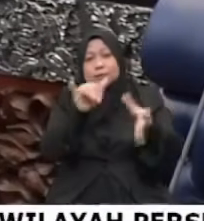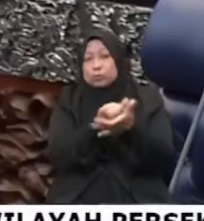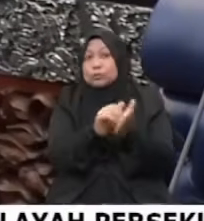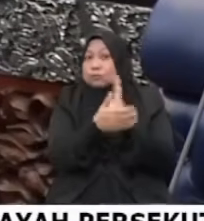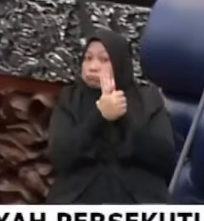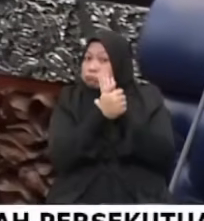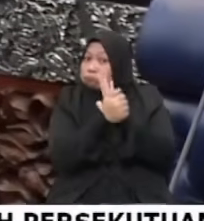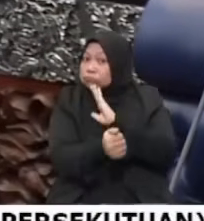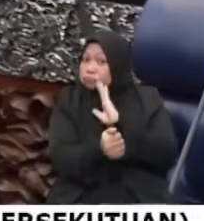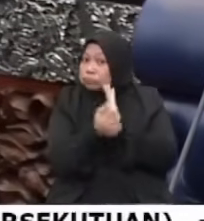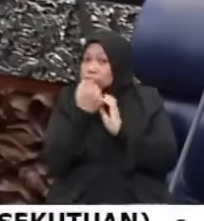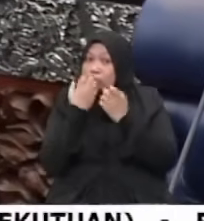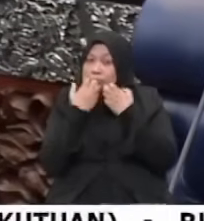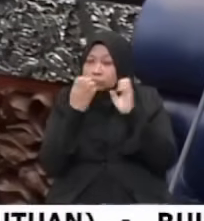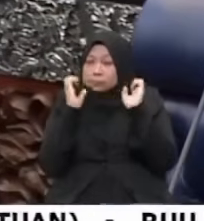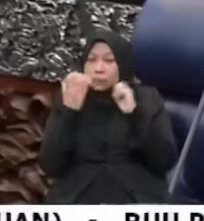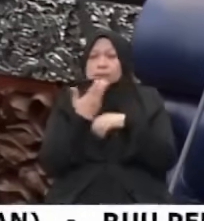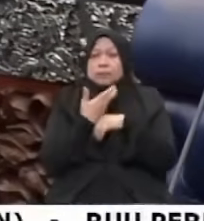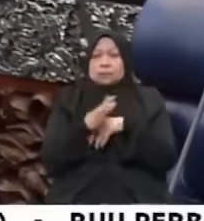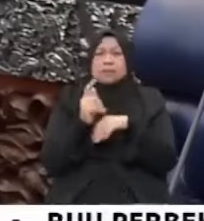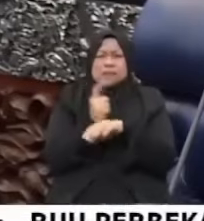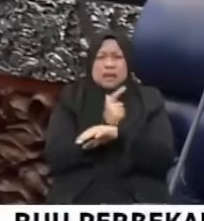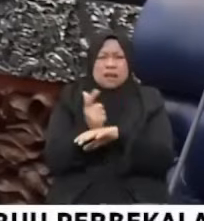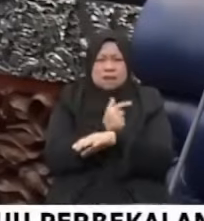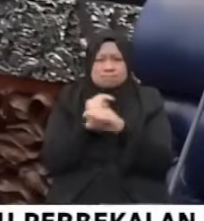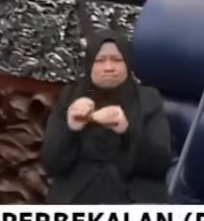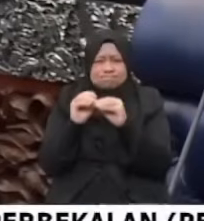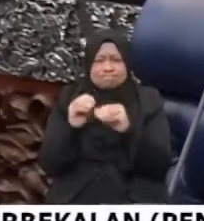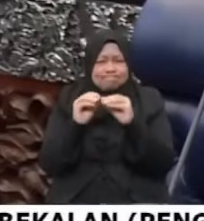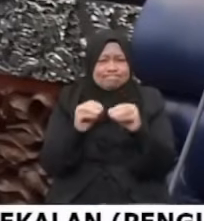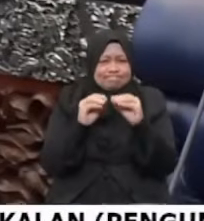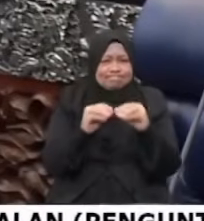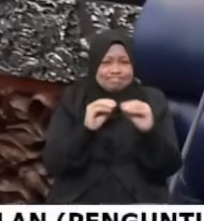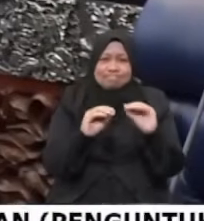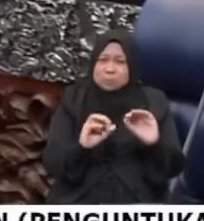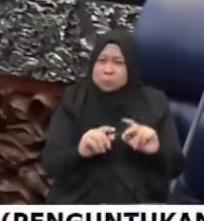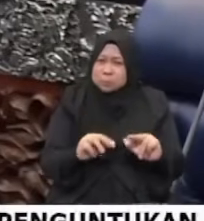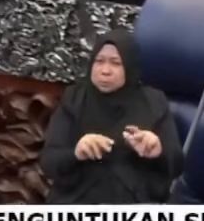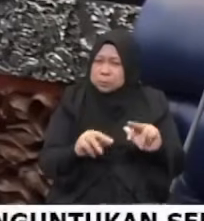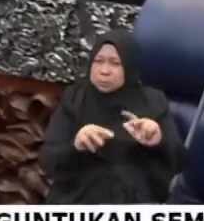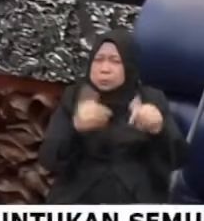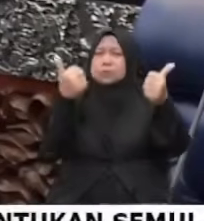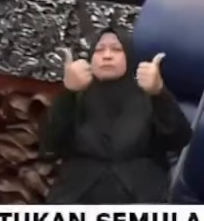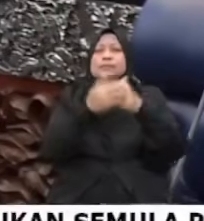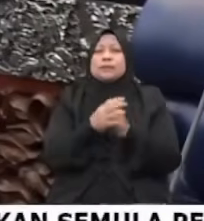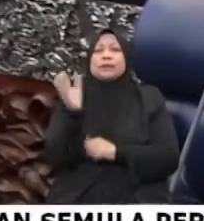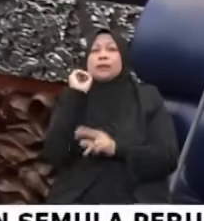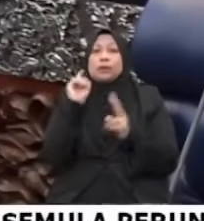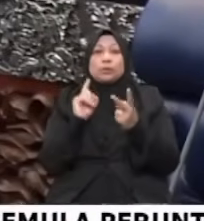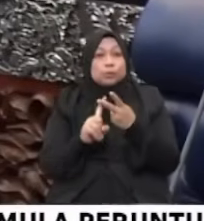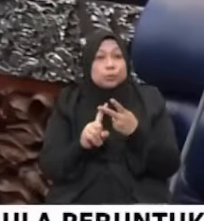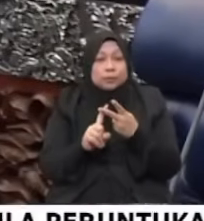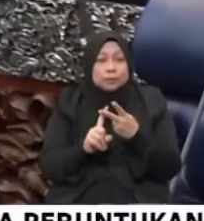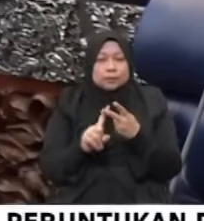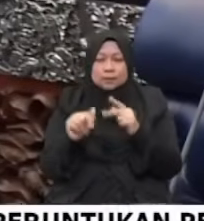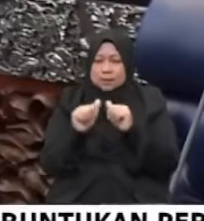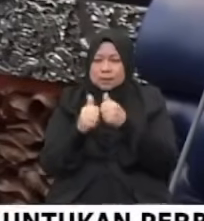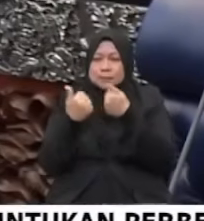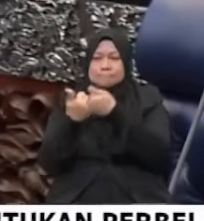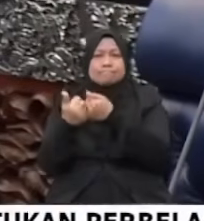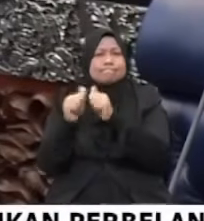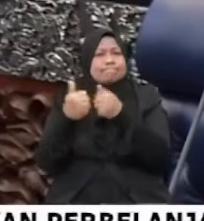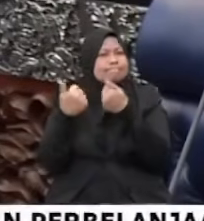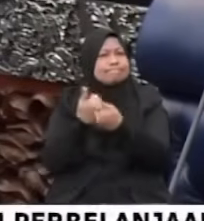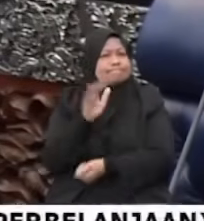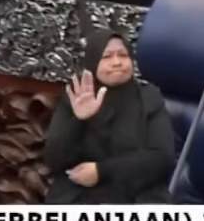berkemahiran tinggi selepas dilatih oleh majikan-majikan tempatan yang kedua ialah tentang agensi